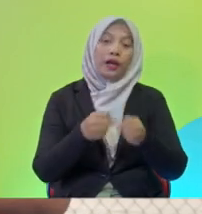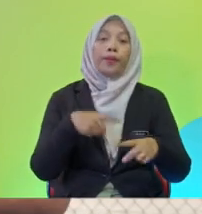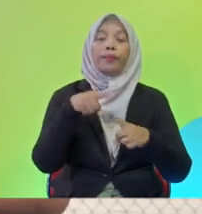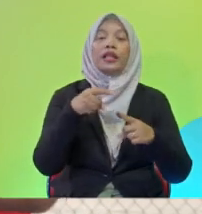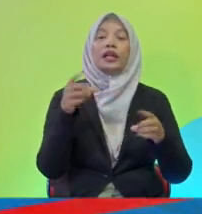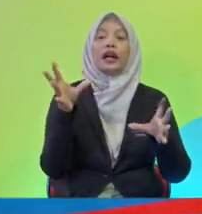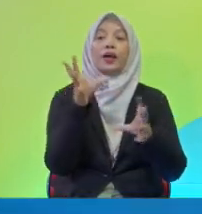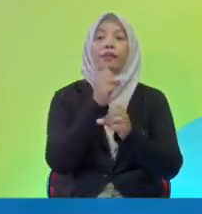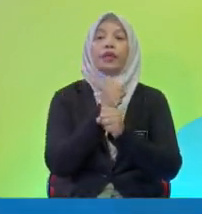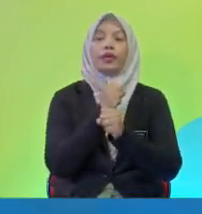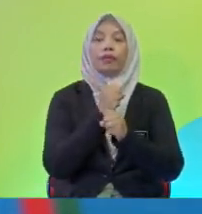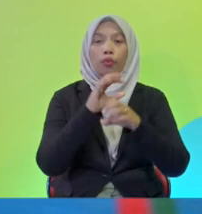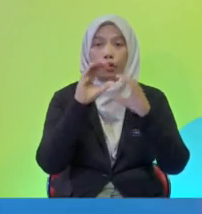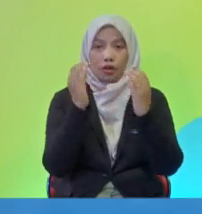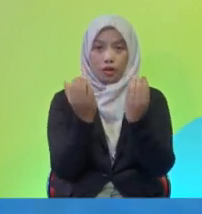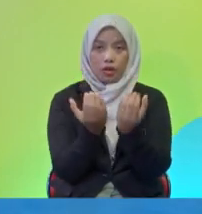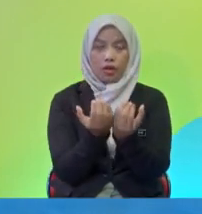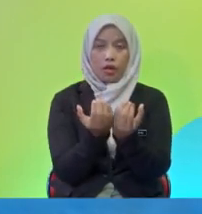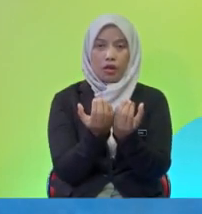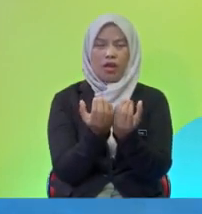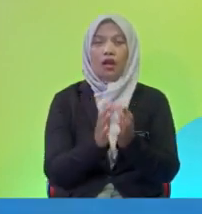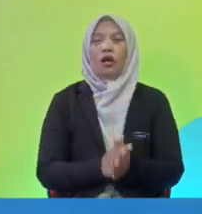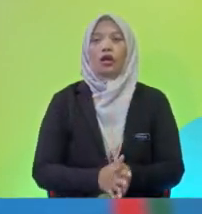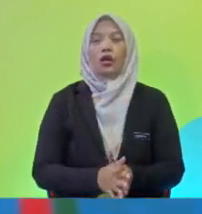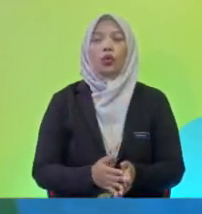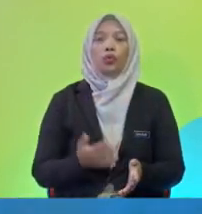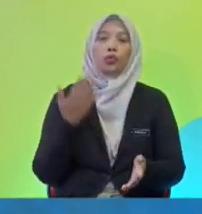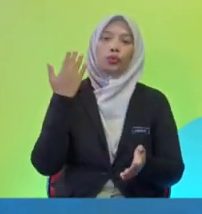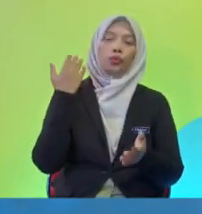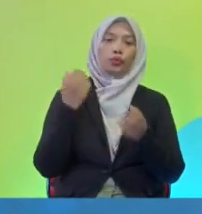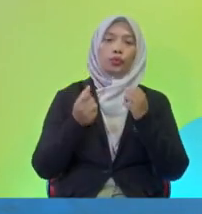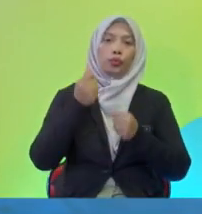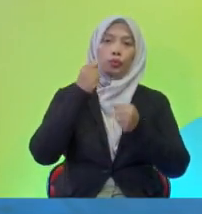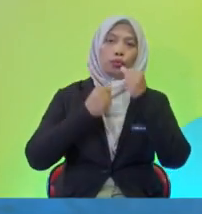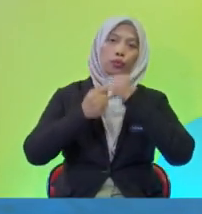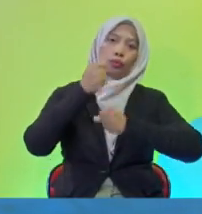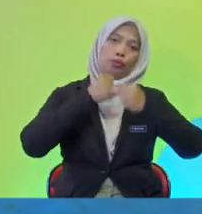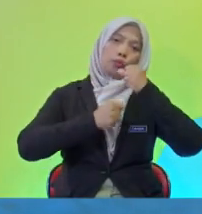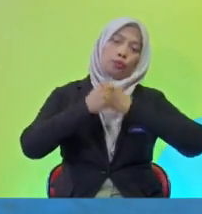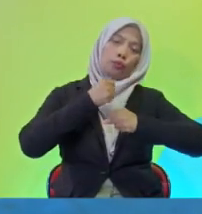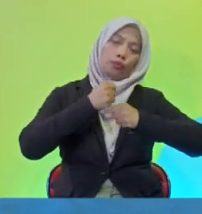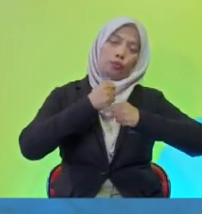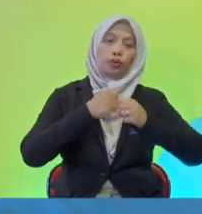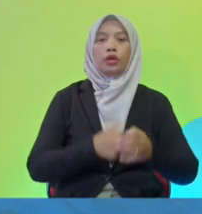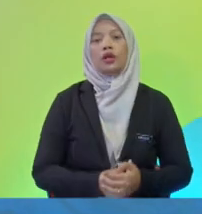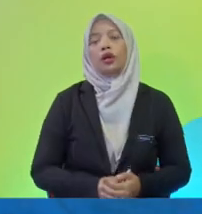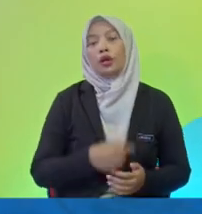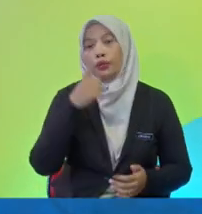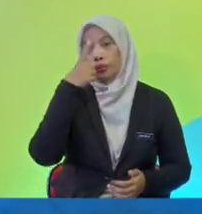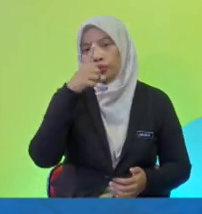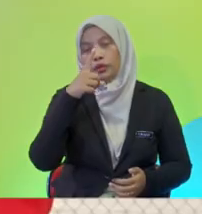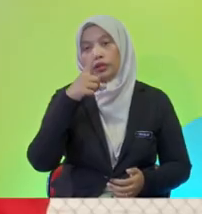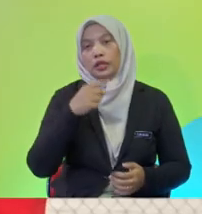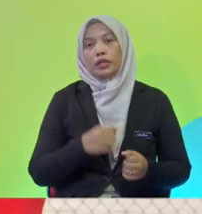bola, okey, murid ambil bola, dia perlu mengundur dulu. Dia ada satu garisan dipanggil garisan seragam untuk